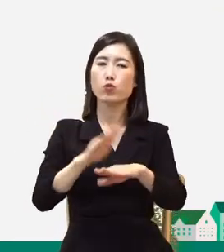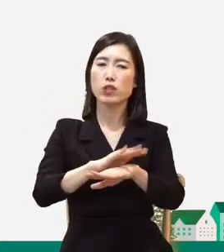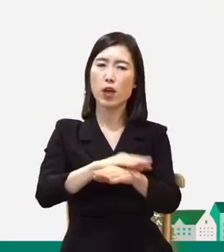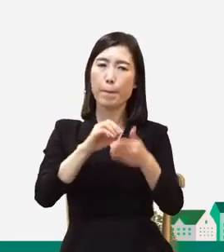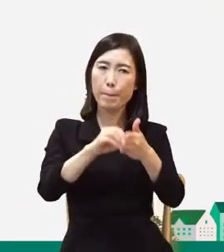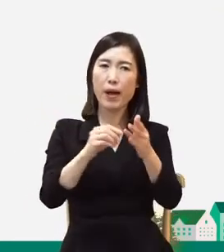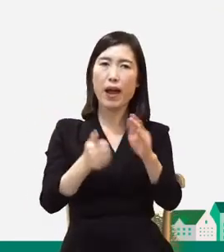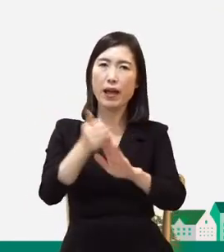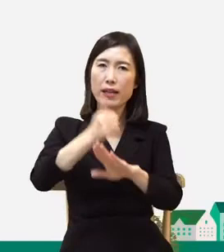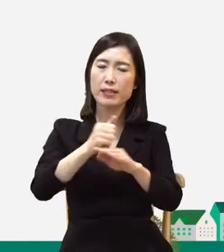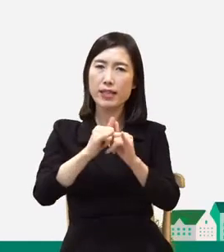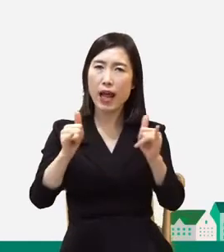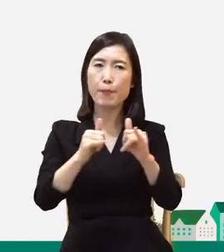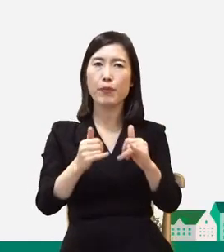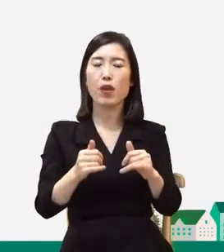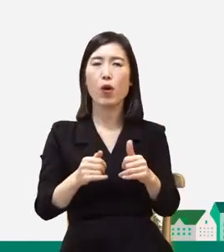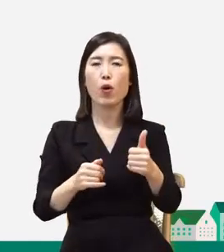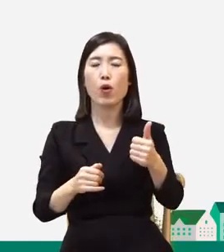때 23명으로